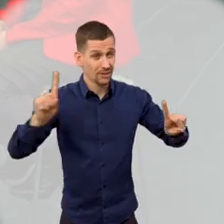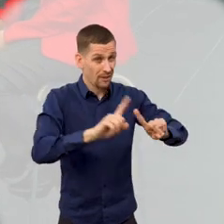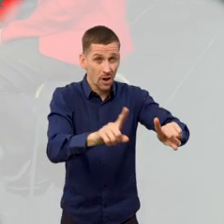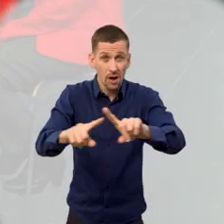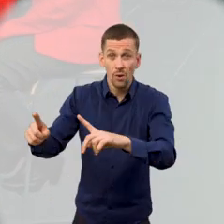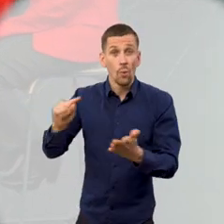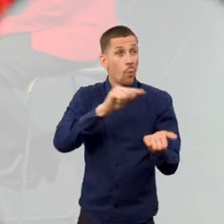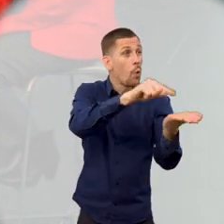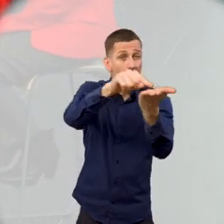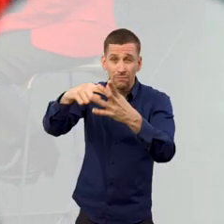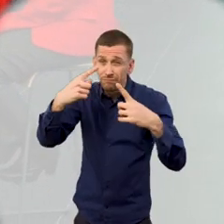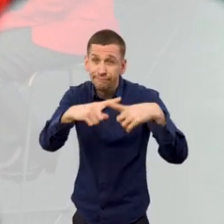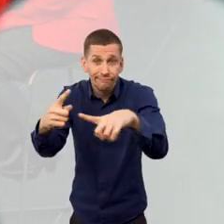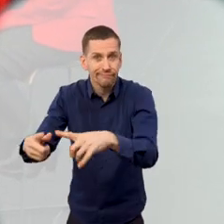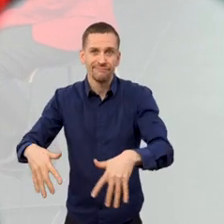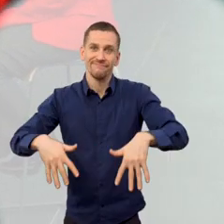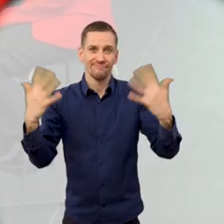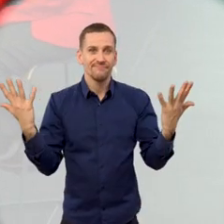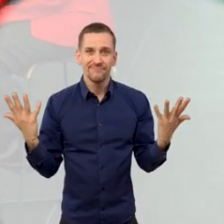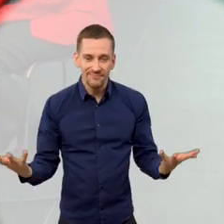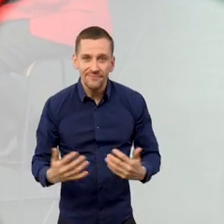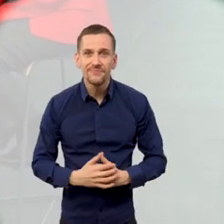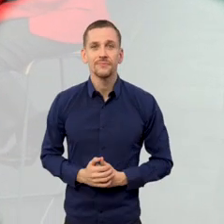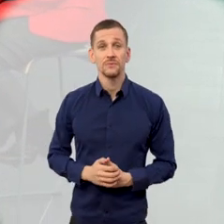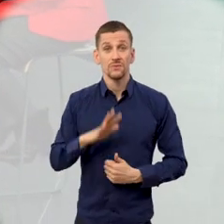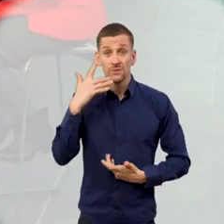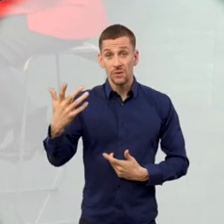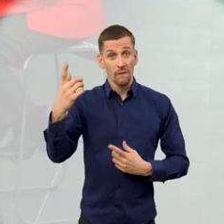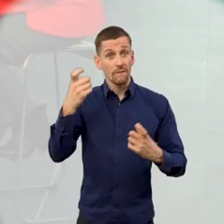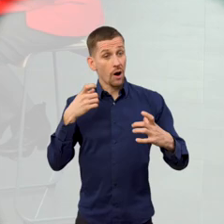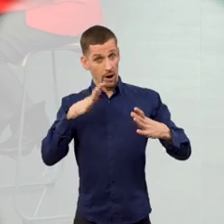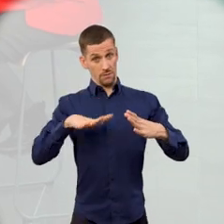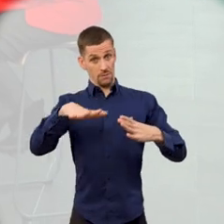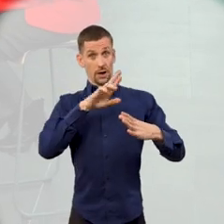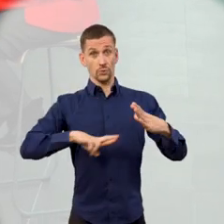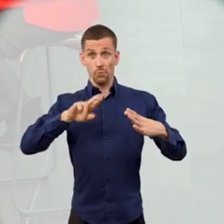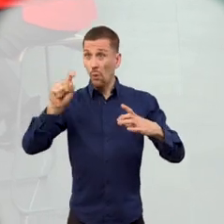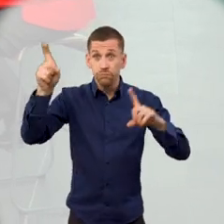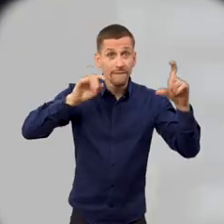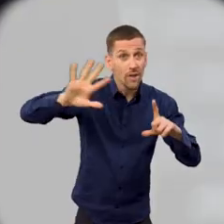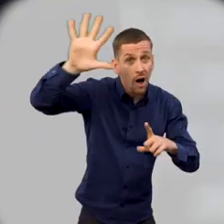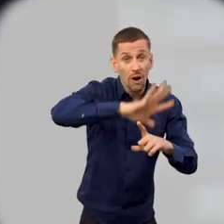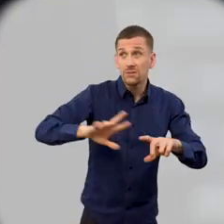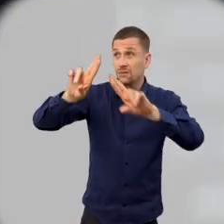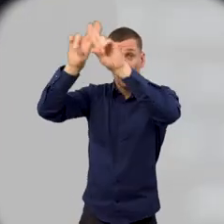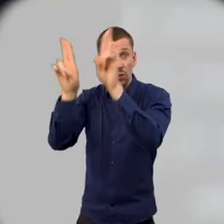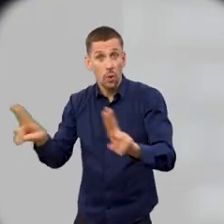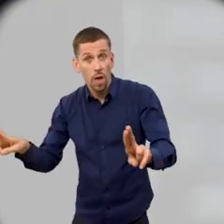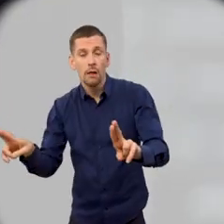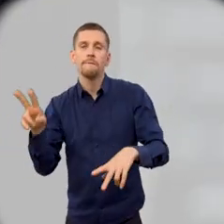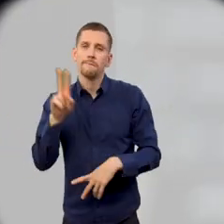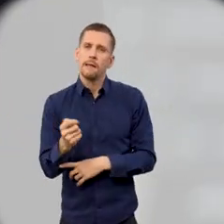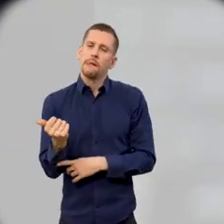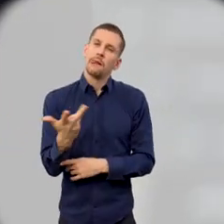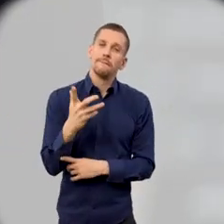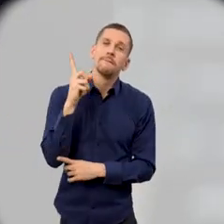variés, très différents, viennent de tas d'endroits différents. On n'a pas que des gens qui viennent que de la région, d'ailleurs. On a des gens qui viennent de la France entière, on a des internationaux, on